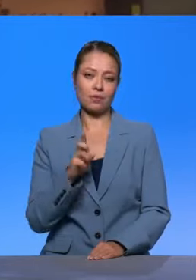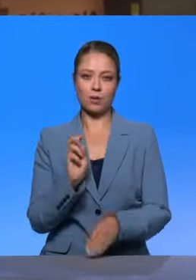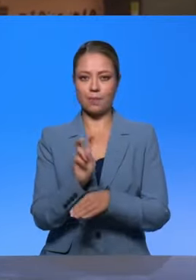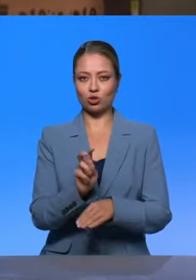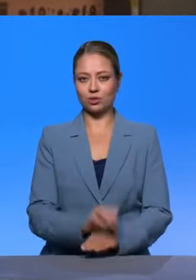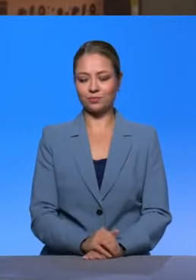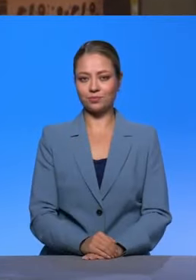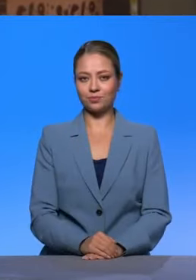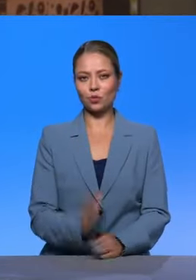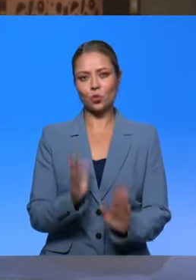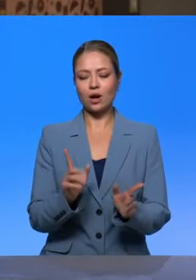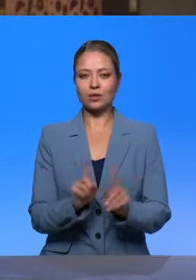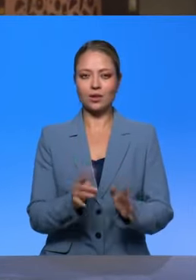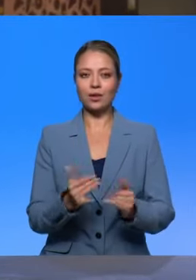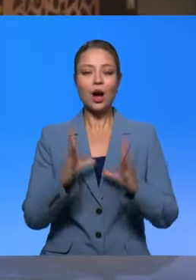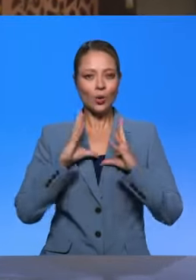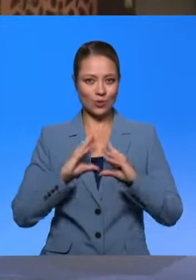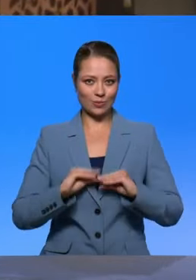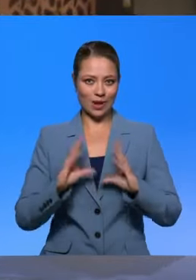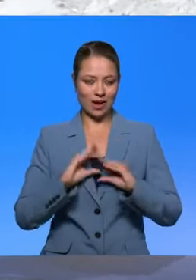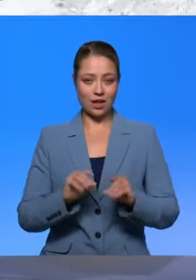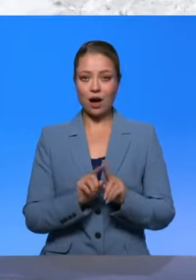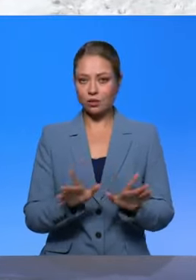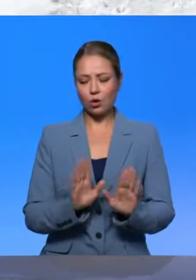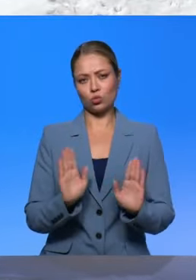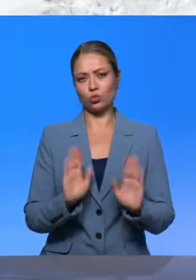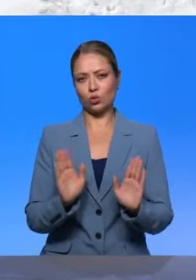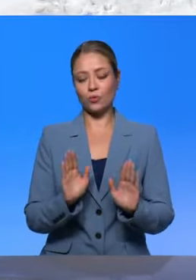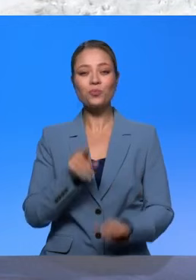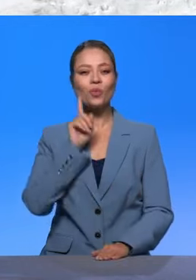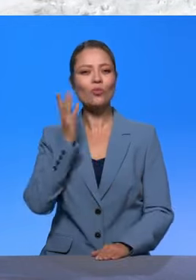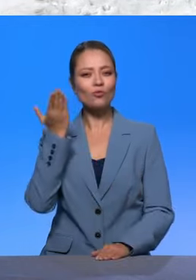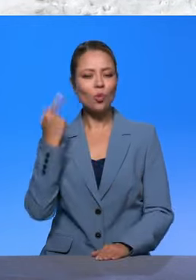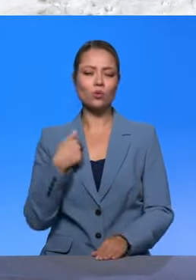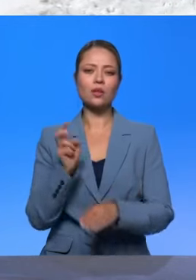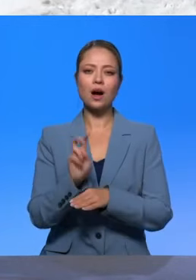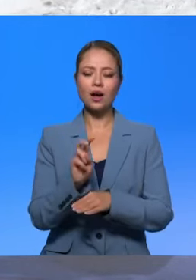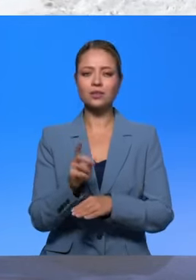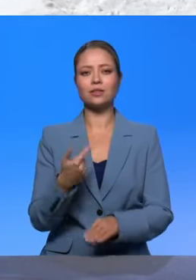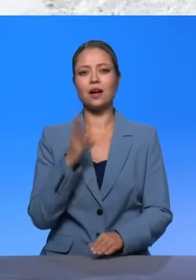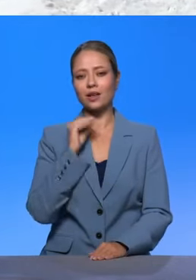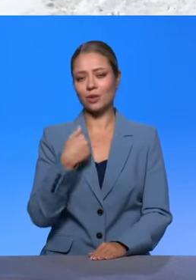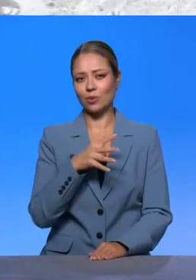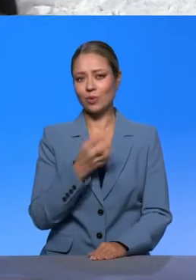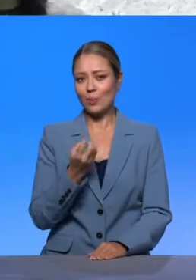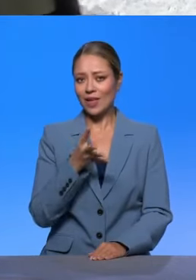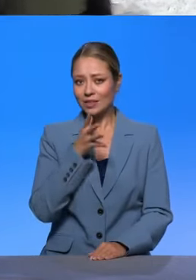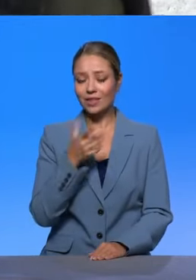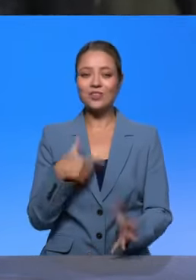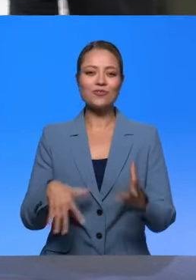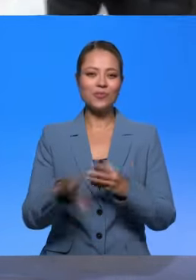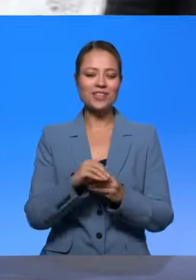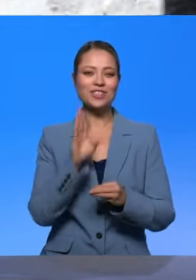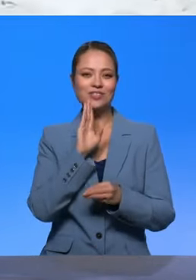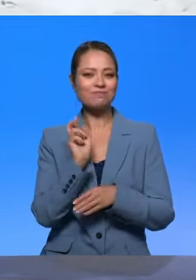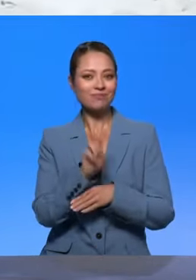так, для успокоения. Mm-hmm. А так нет. В молодости ходила, лет 15, когда было, со всеми девчонками какой-то